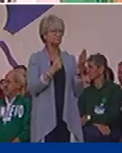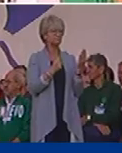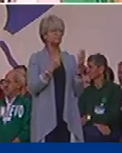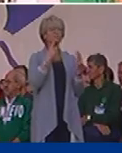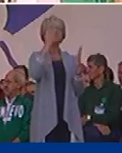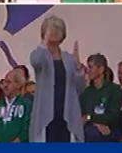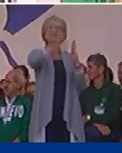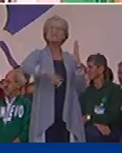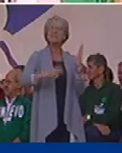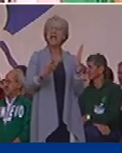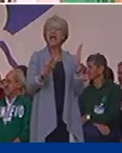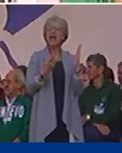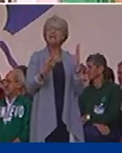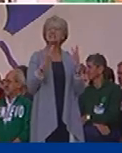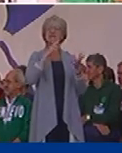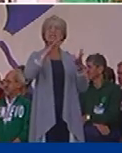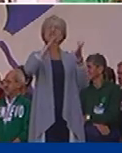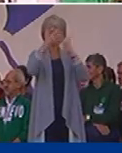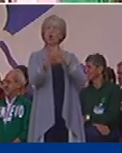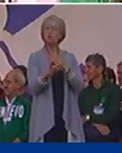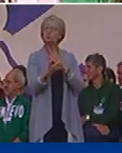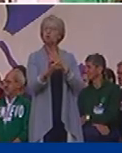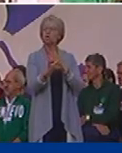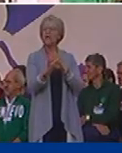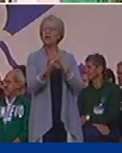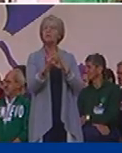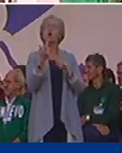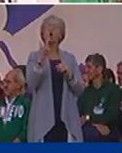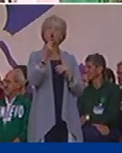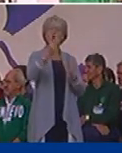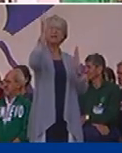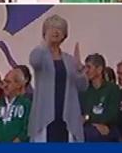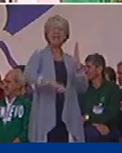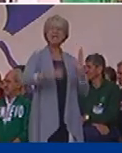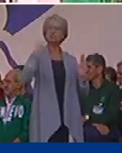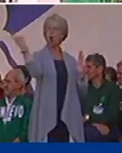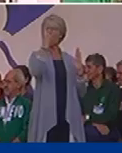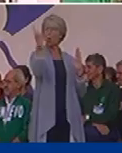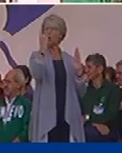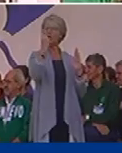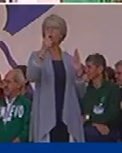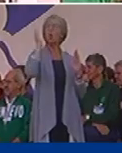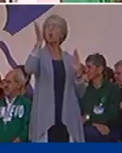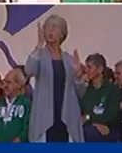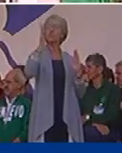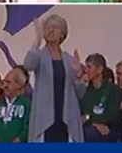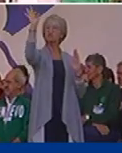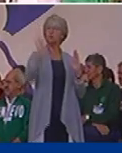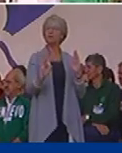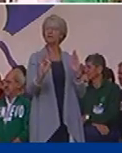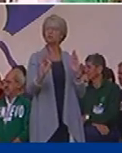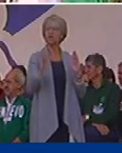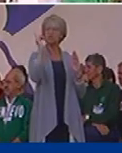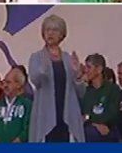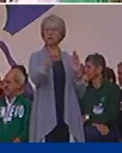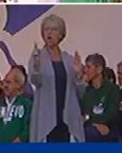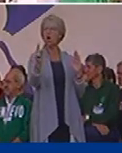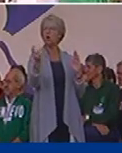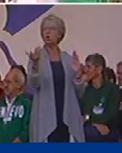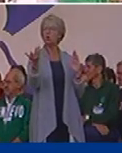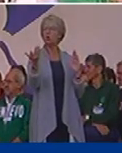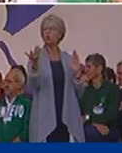Le tasse le rivoluzioniamo con la tassa unica al 15%, sì o